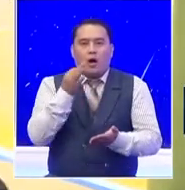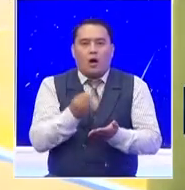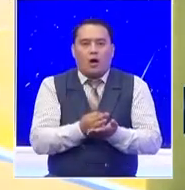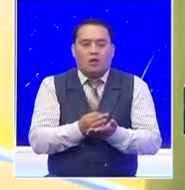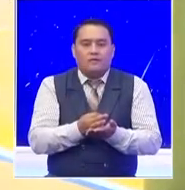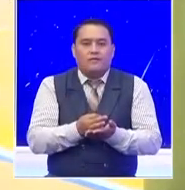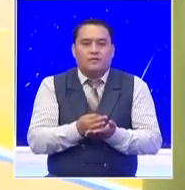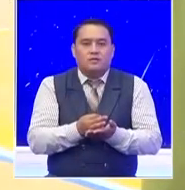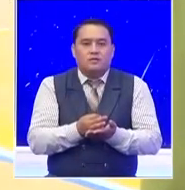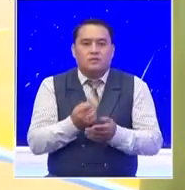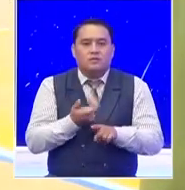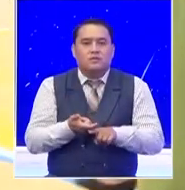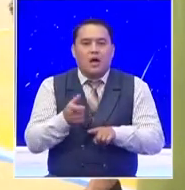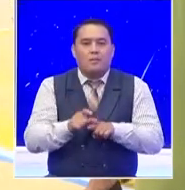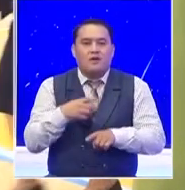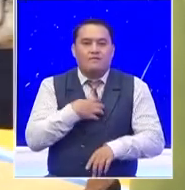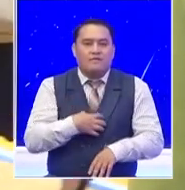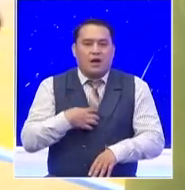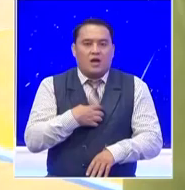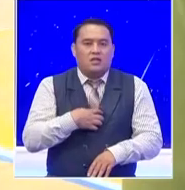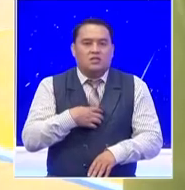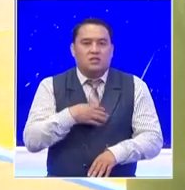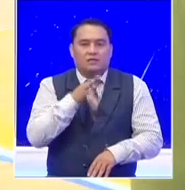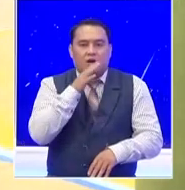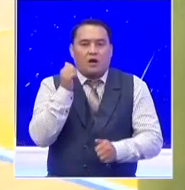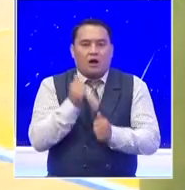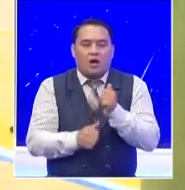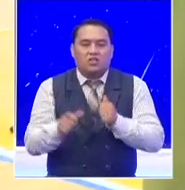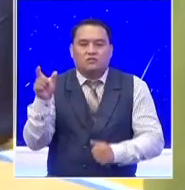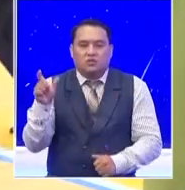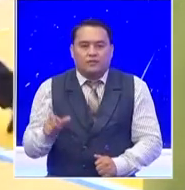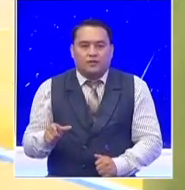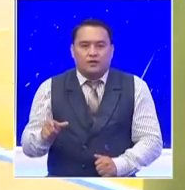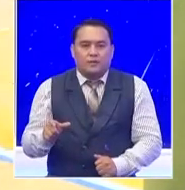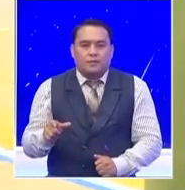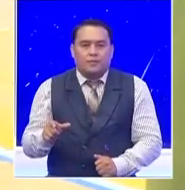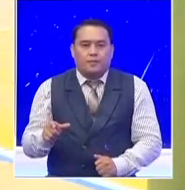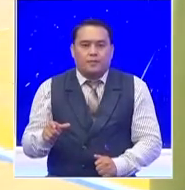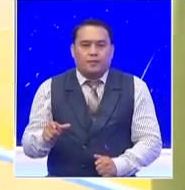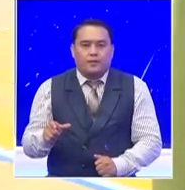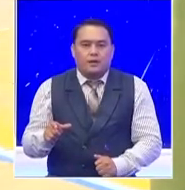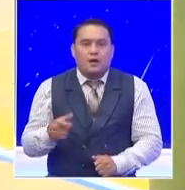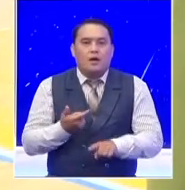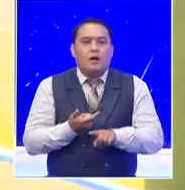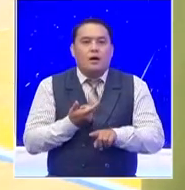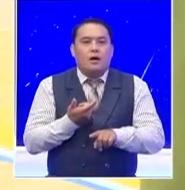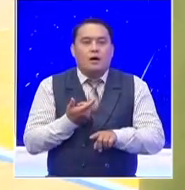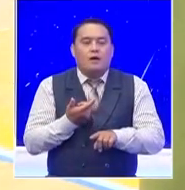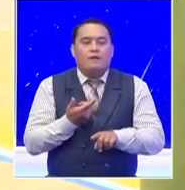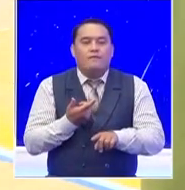ответственный, самый важный момент в жизни каждого депутата. Эти выборы